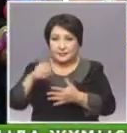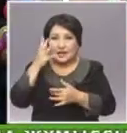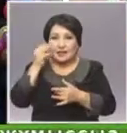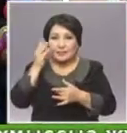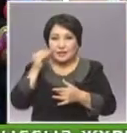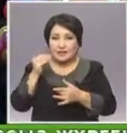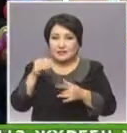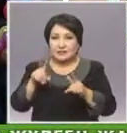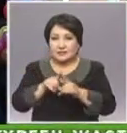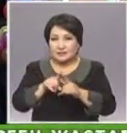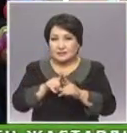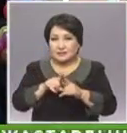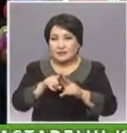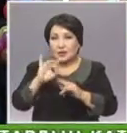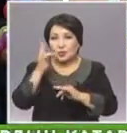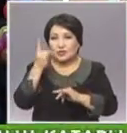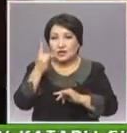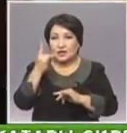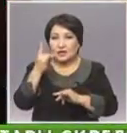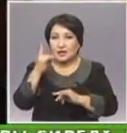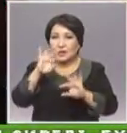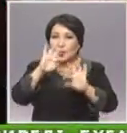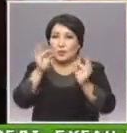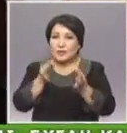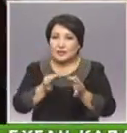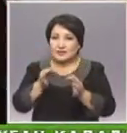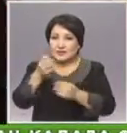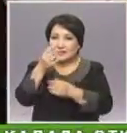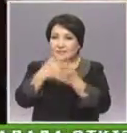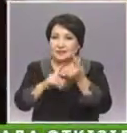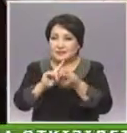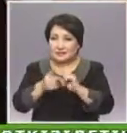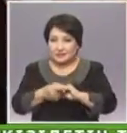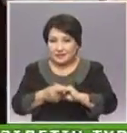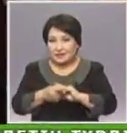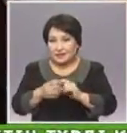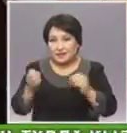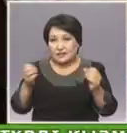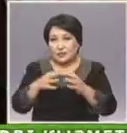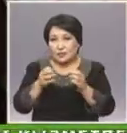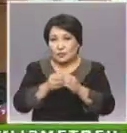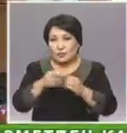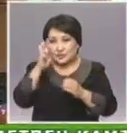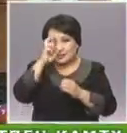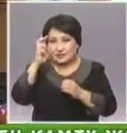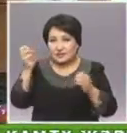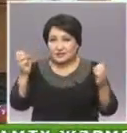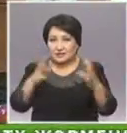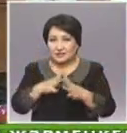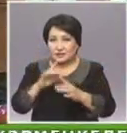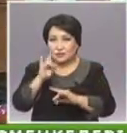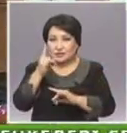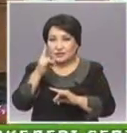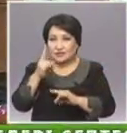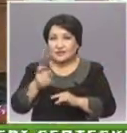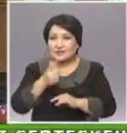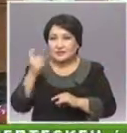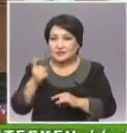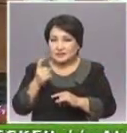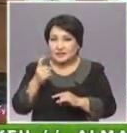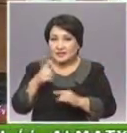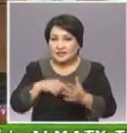Алматы әп-сәтте қуыршақ өнерінің астанасына айналды. Он елден жиналған қуыршақ өнерінің иелері шаһар балаларын бір қуантып